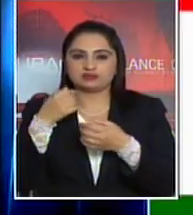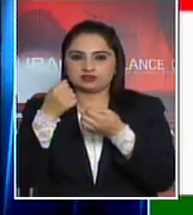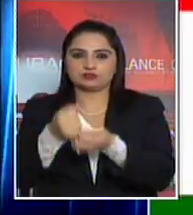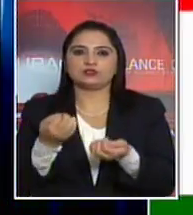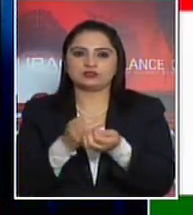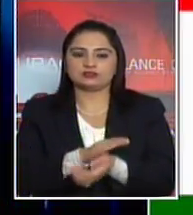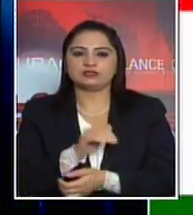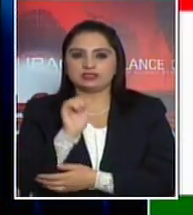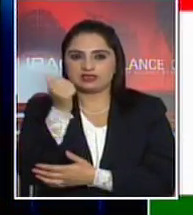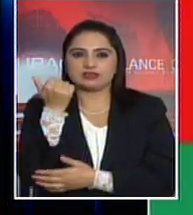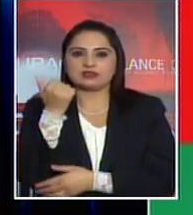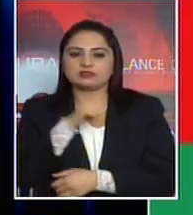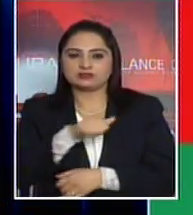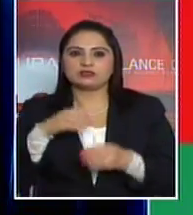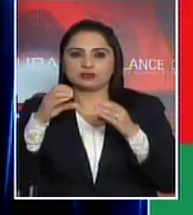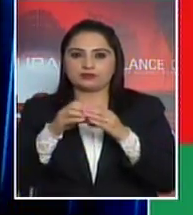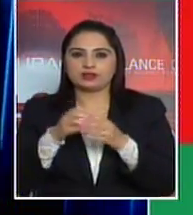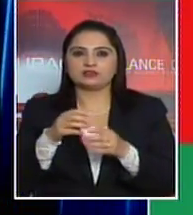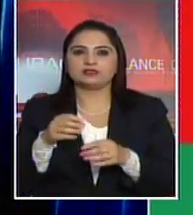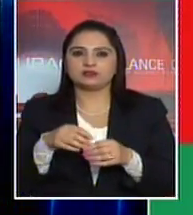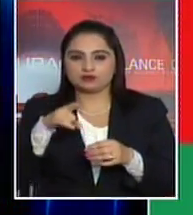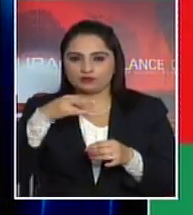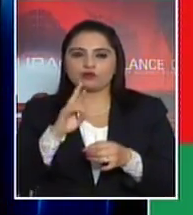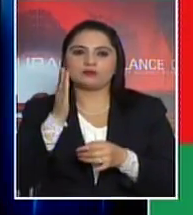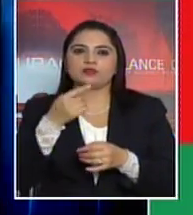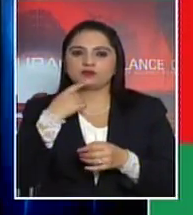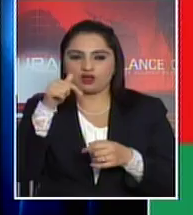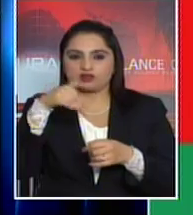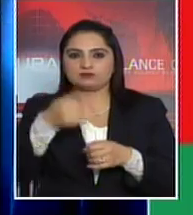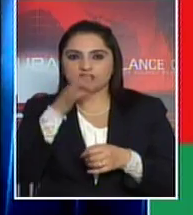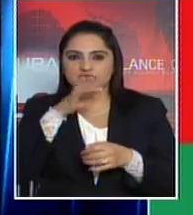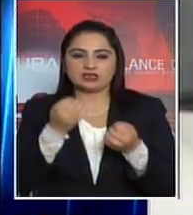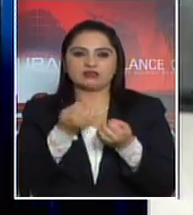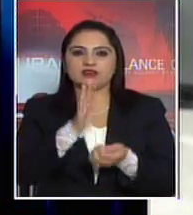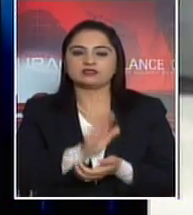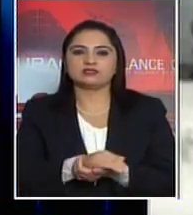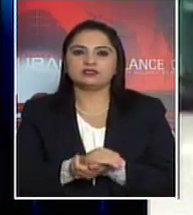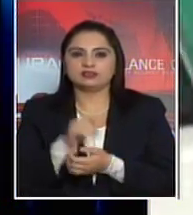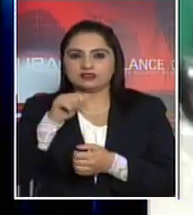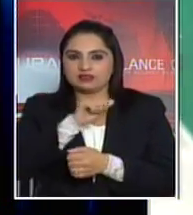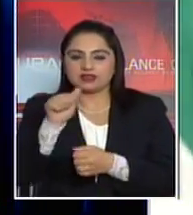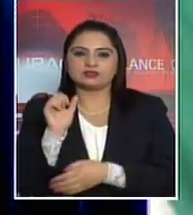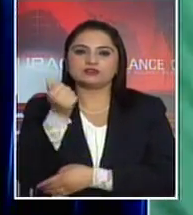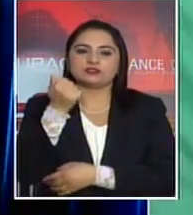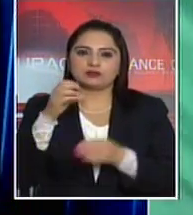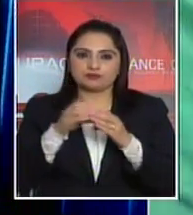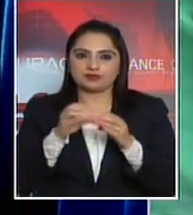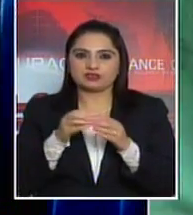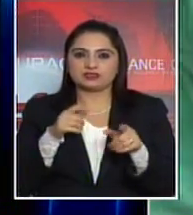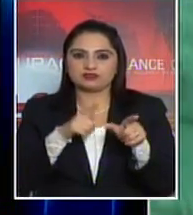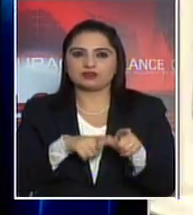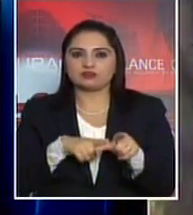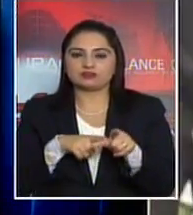राष्ट्रिय जनता पार्टी र उपेन्द्र यादव नेतृत्वको संघीय समाजवादी फोरमले भने अझै निर्णय गरिसकेको छैन। राजपा कङ्ग्रेस नेतृत्वको गठबन्धन